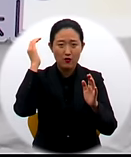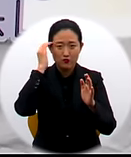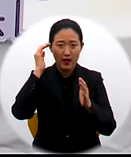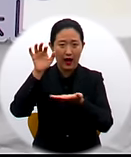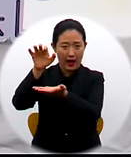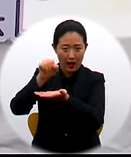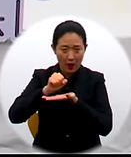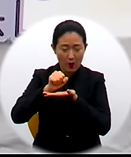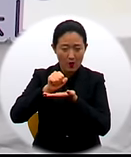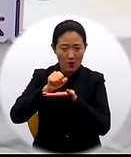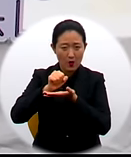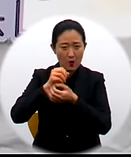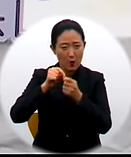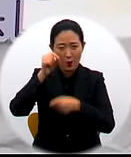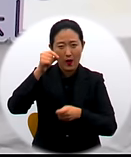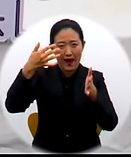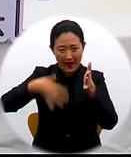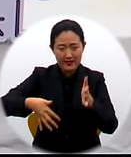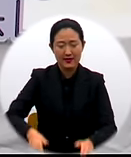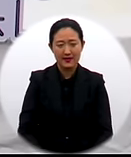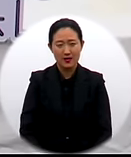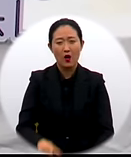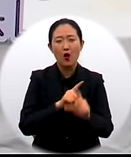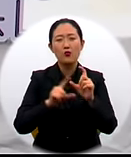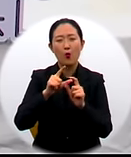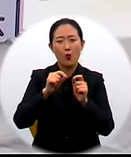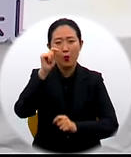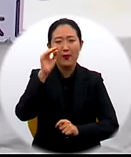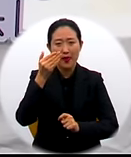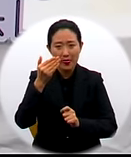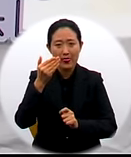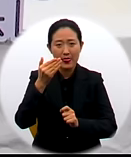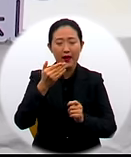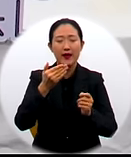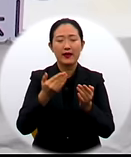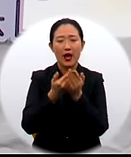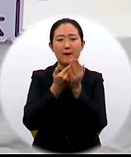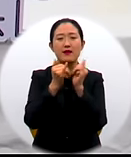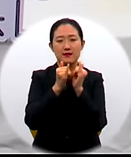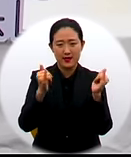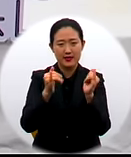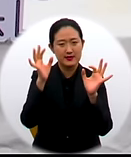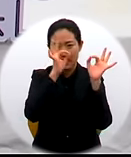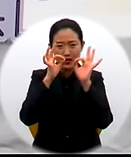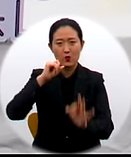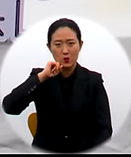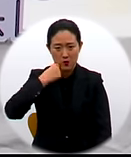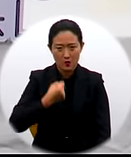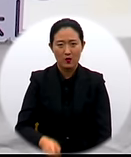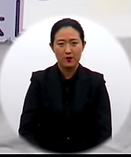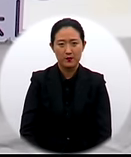AOS 도입보다 더 경력이 긴 개발자는 구할 수가 없어요. 그러면은 요 범위 안에서 구해야 되니까 시니어 개발자라고 하면